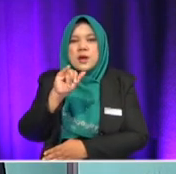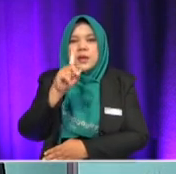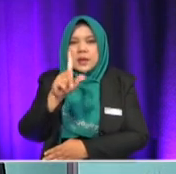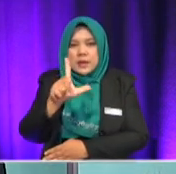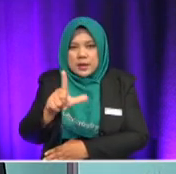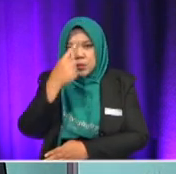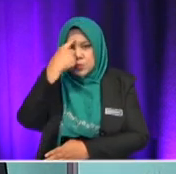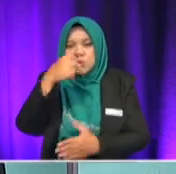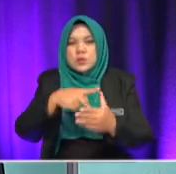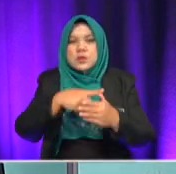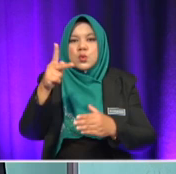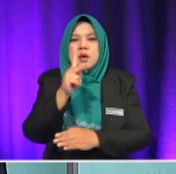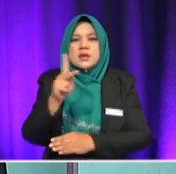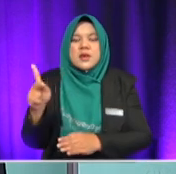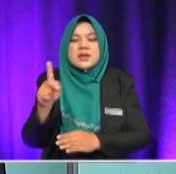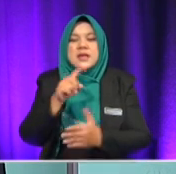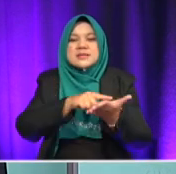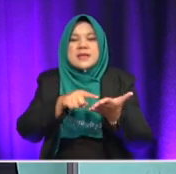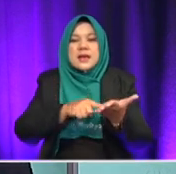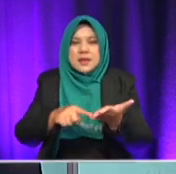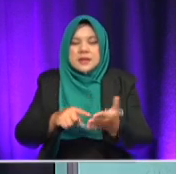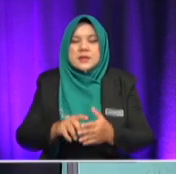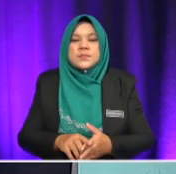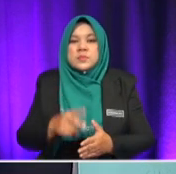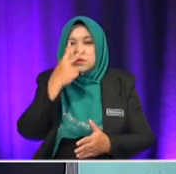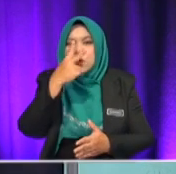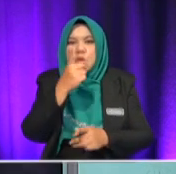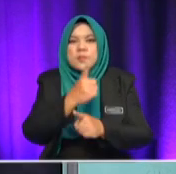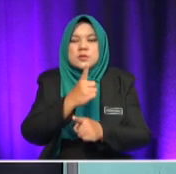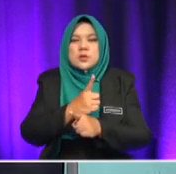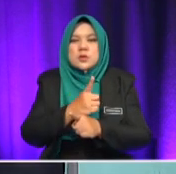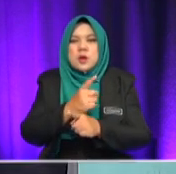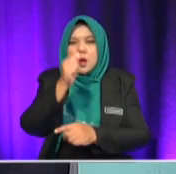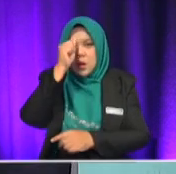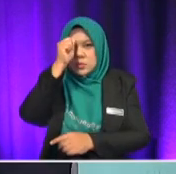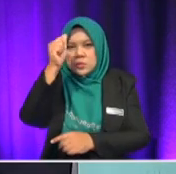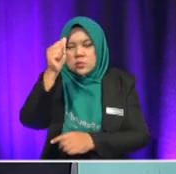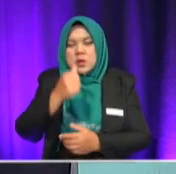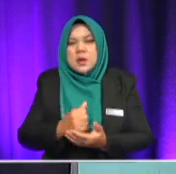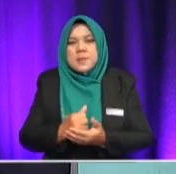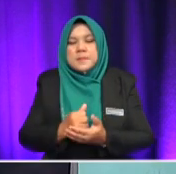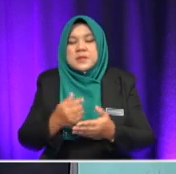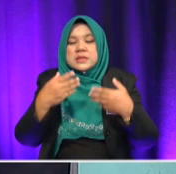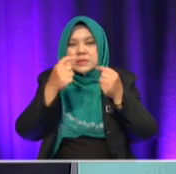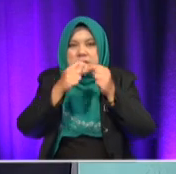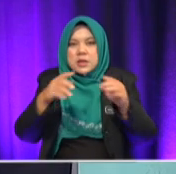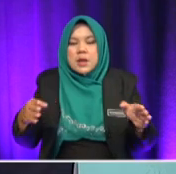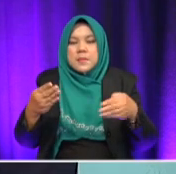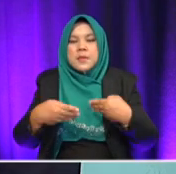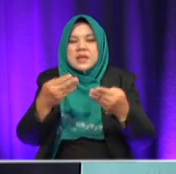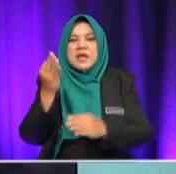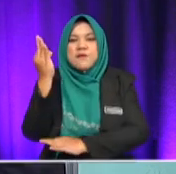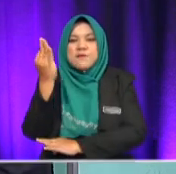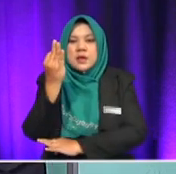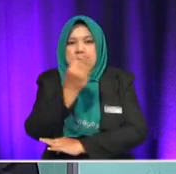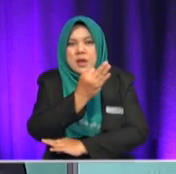murid-muri tengok betul-betul Oke bagaimana kita Allah Subhanahu Wa Ta'ala telah memberikan Firman di dalam Alquran